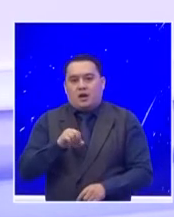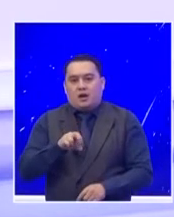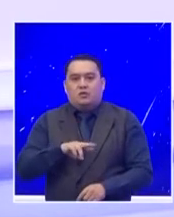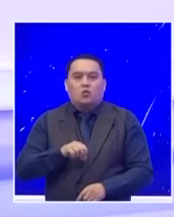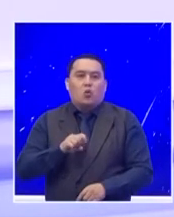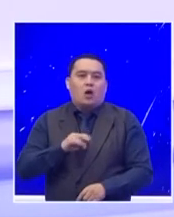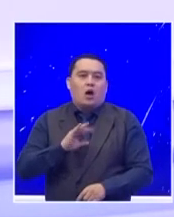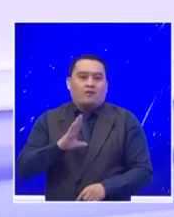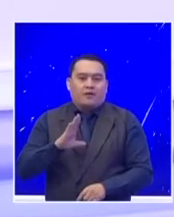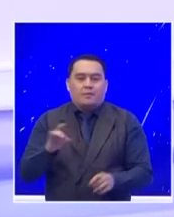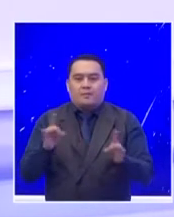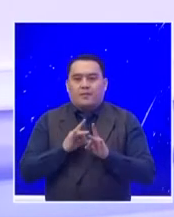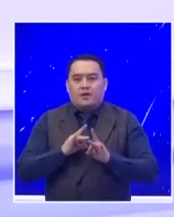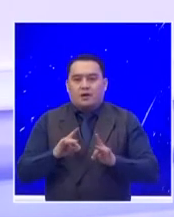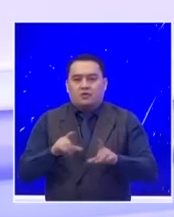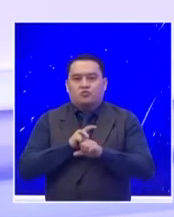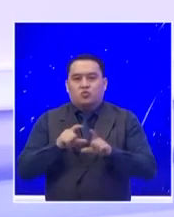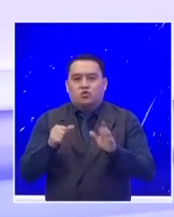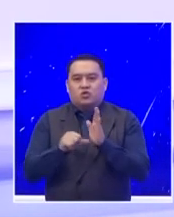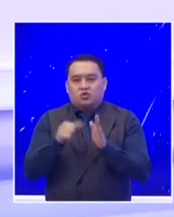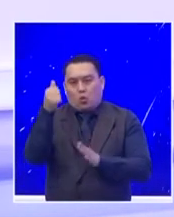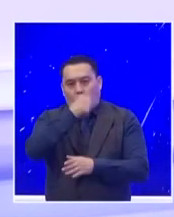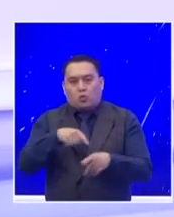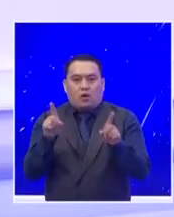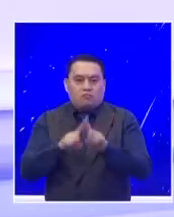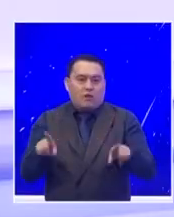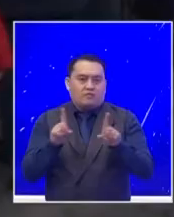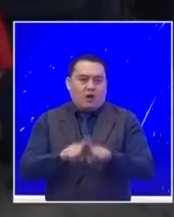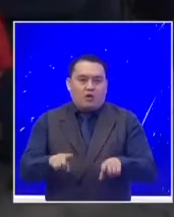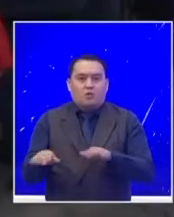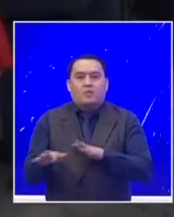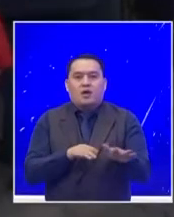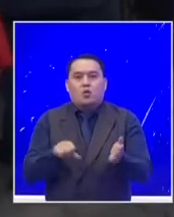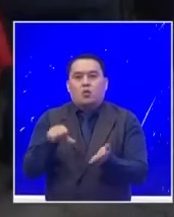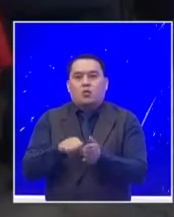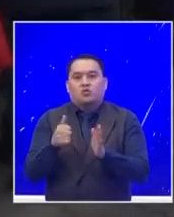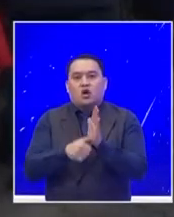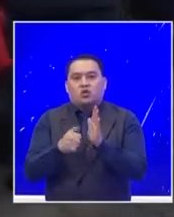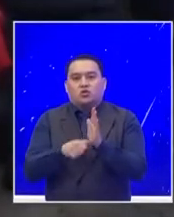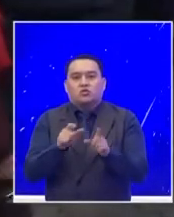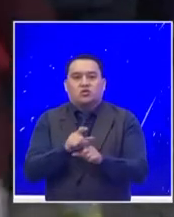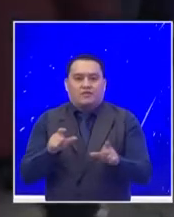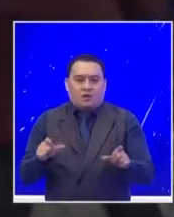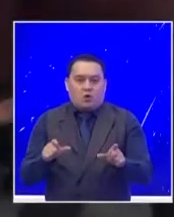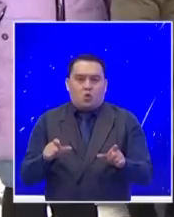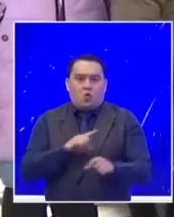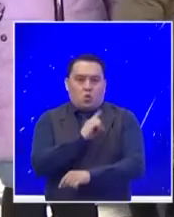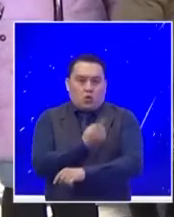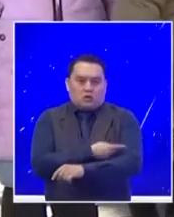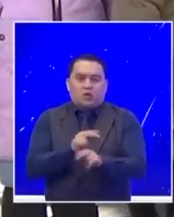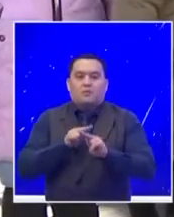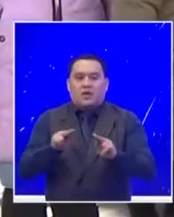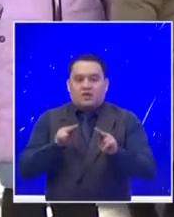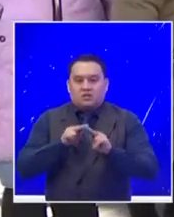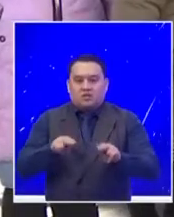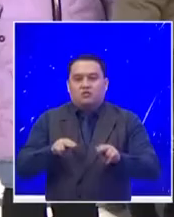Праздник коллектив учебного заведения отмечает уже 6-й год подряд. Участие в мероприятии приняли более 600 человек. Усилиями